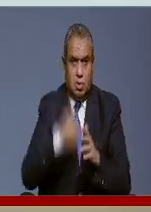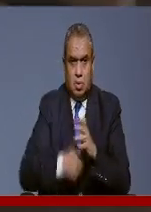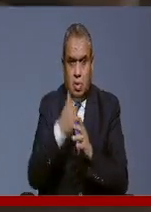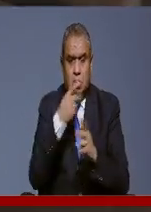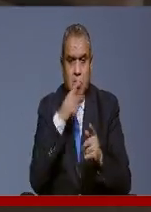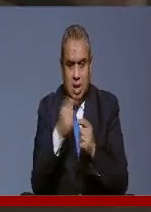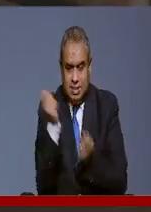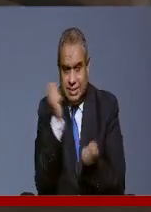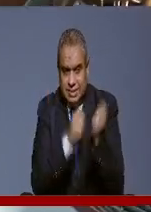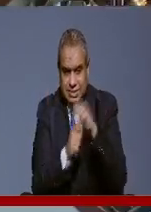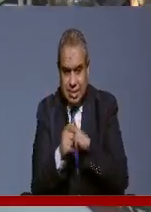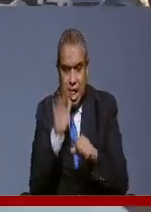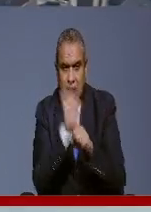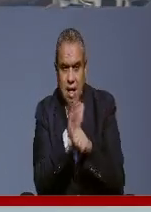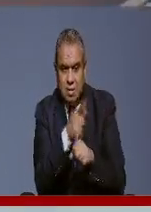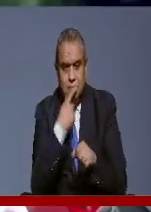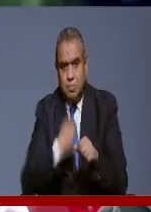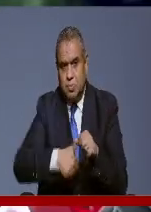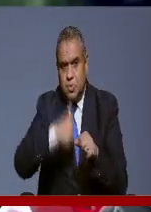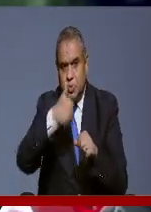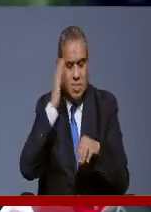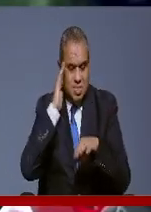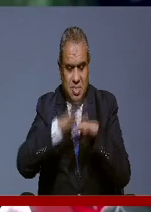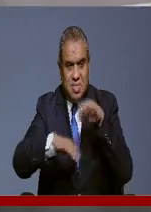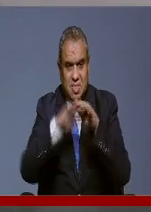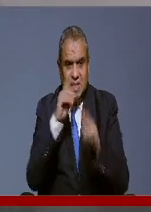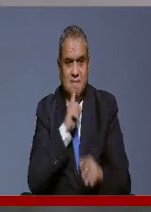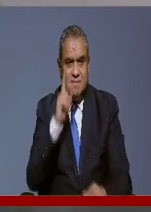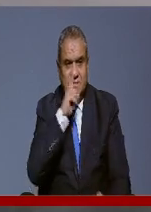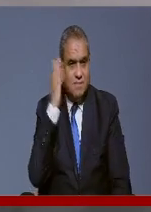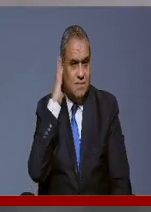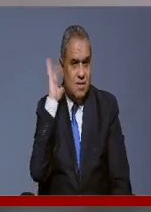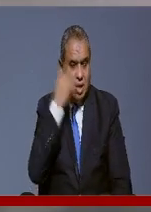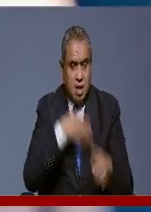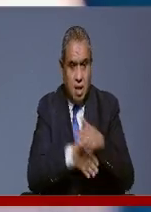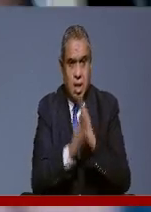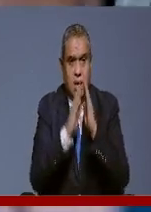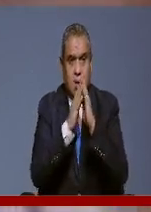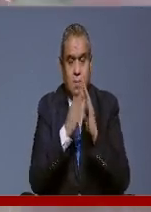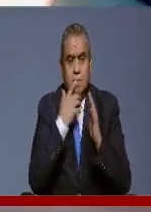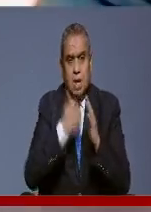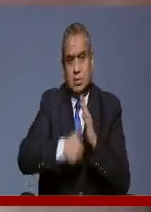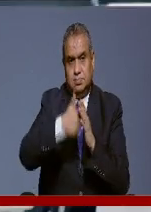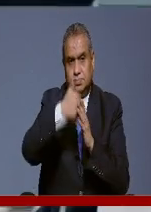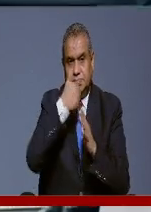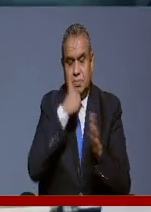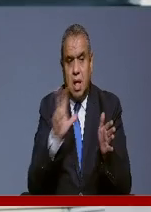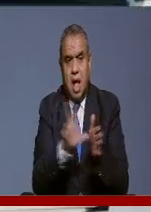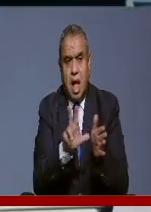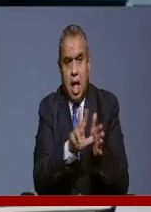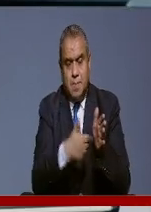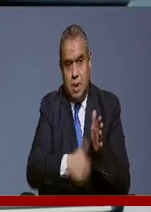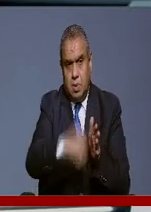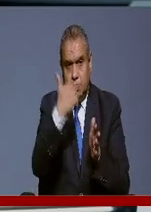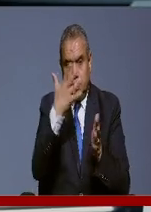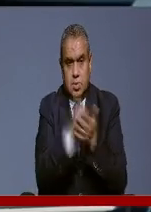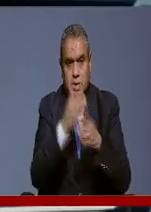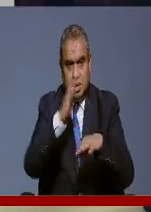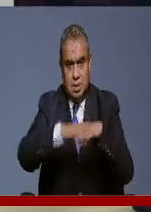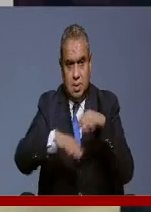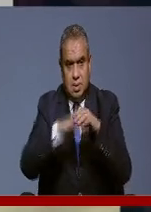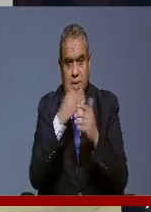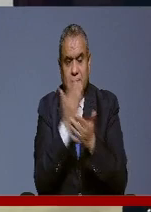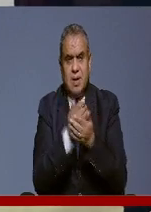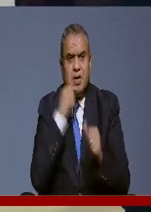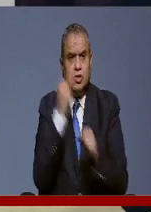صنيعي وايده تتلف في حرير والصنايعيه في مصر ما يتعدو تجيلهم من اي حته